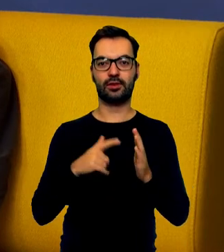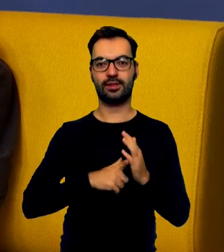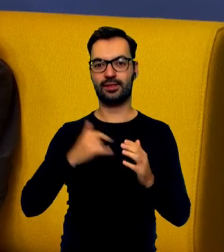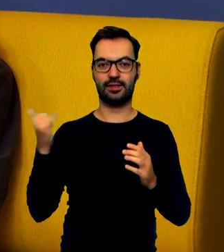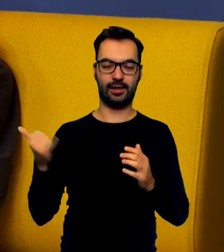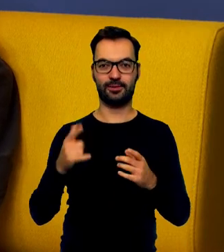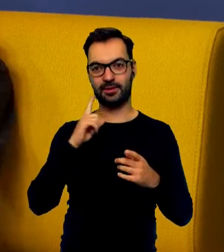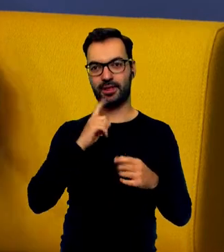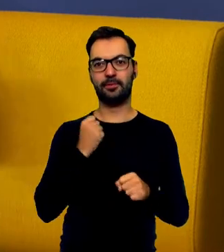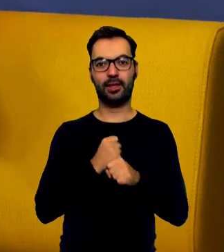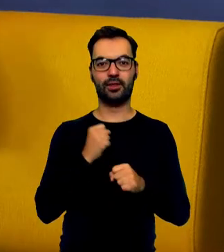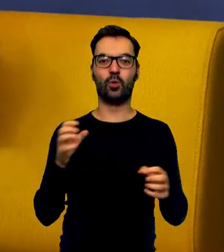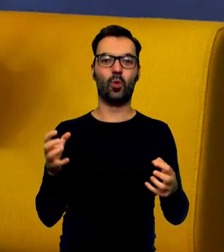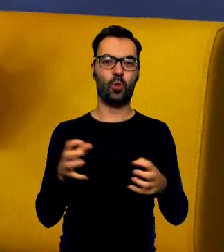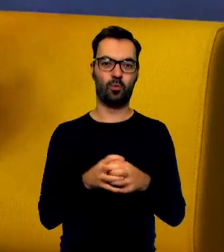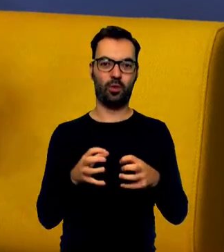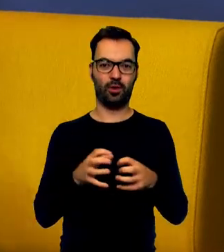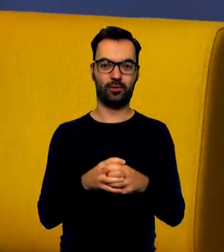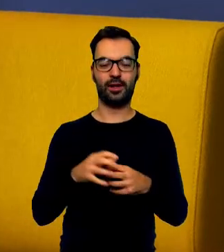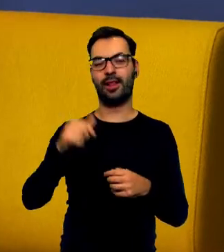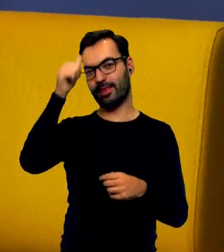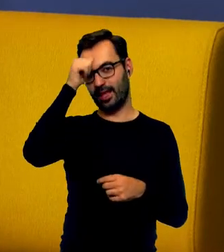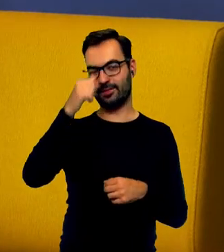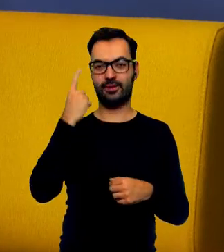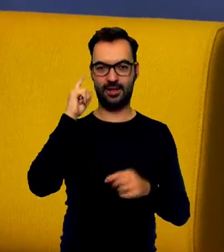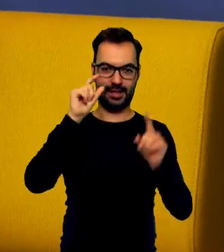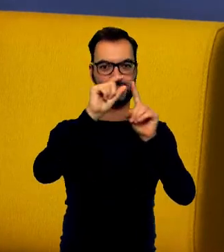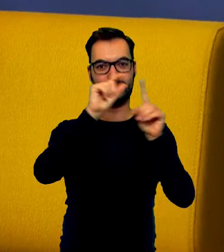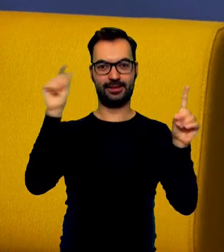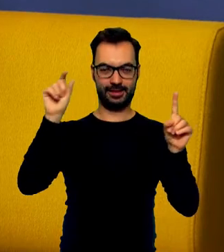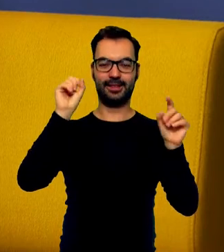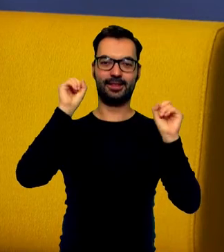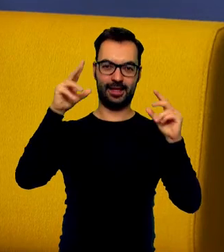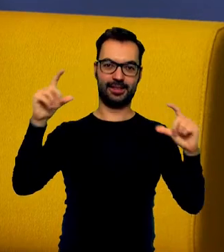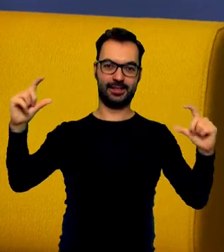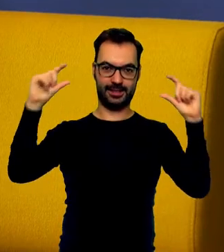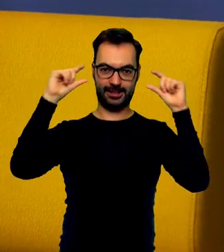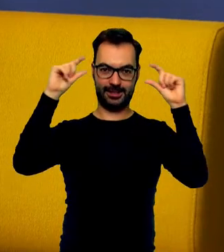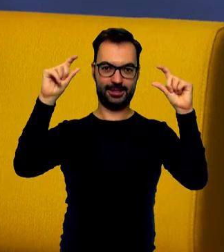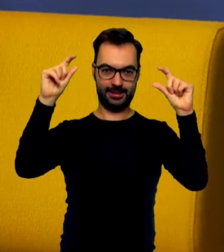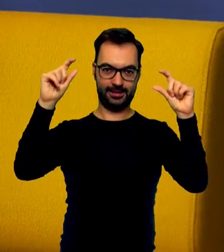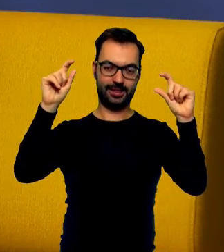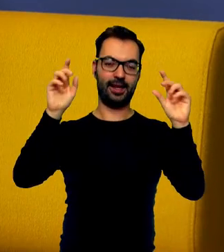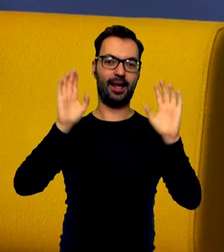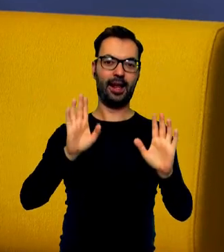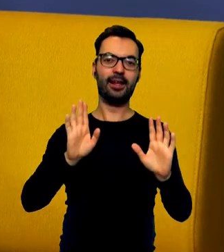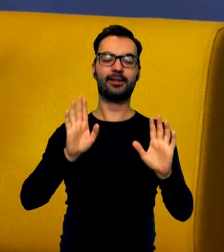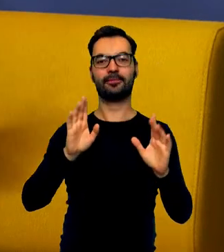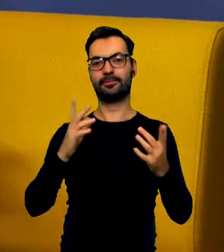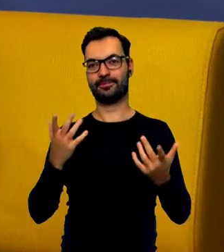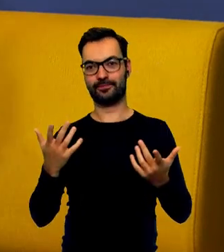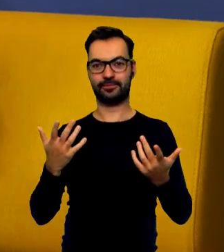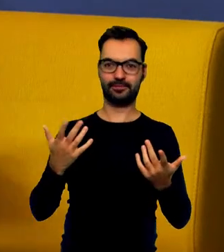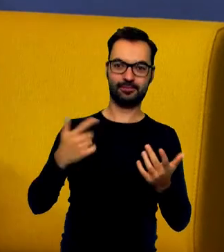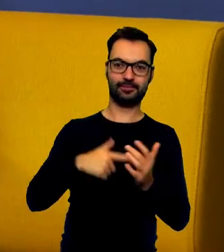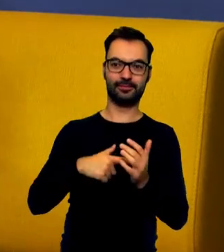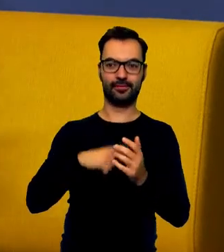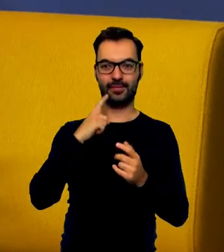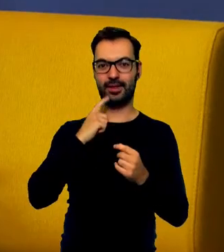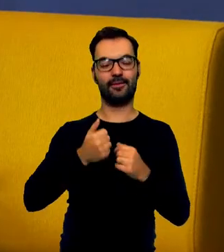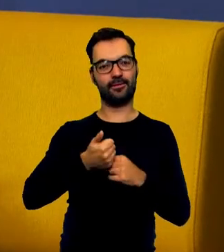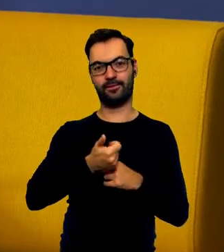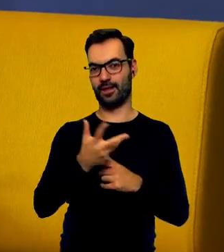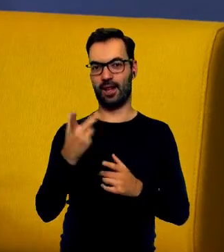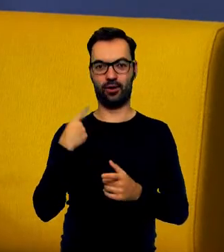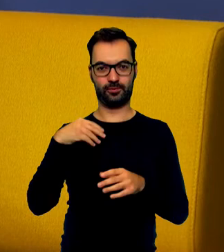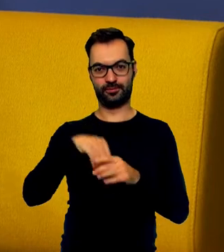zawsze dzieła zbiorowe, chociaż właśnie nazwisko autora widnieje nad tytułem, no ale tak naprawdę więcej